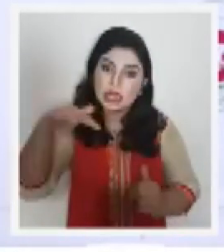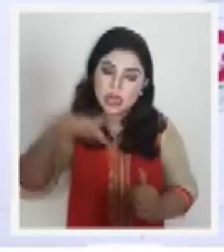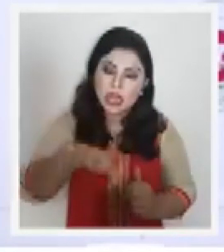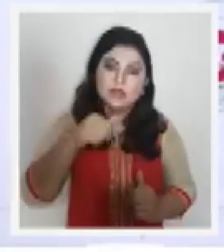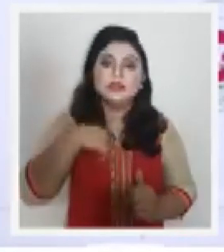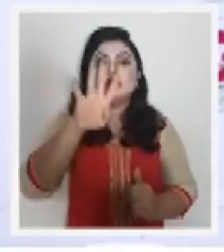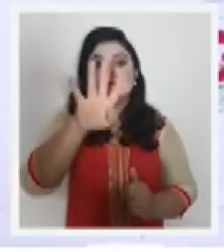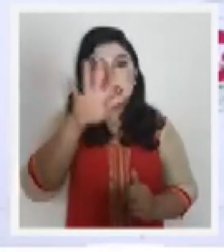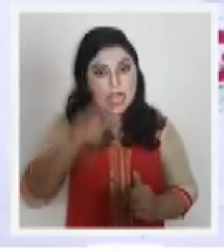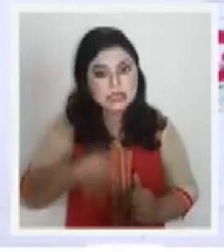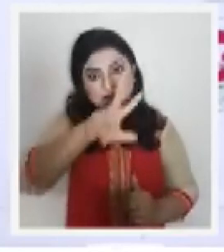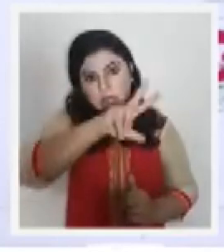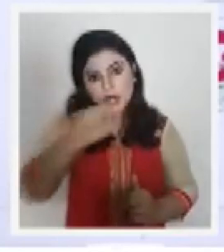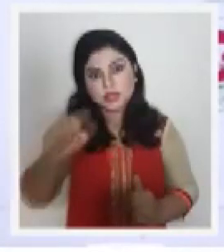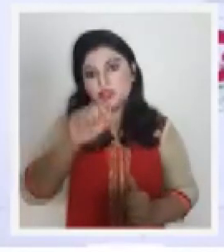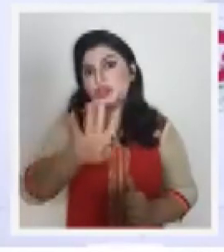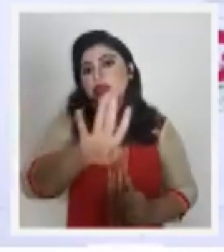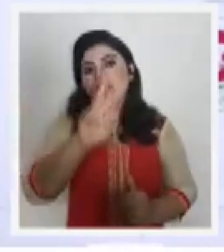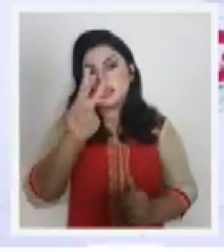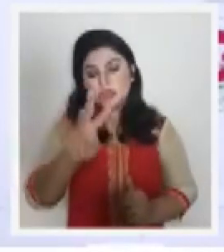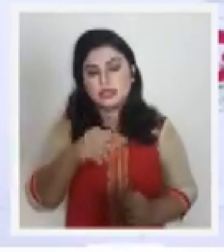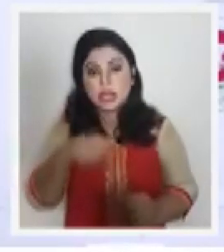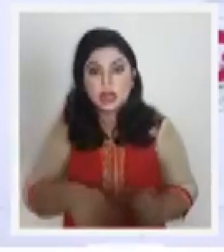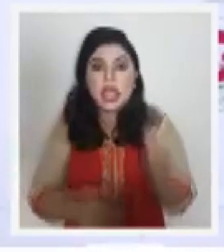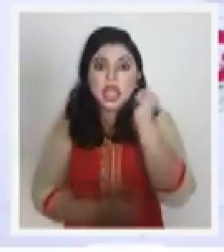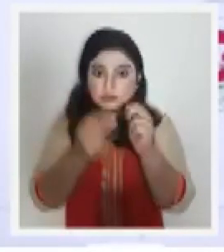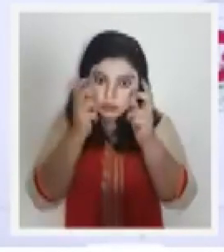4,57,608 জন এবং এ পর্যন্ত কোয়ারেন্টাইন থেকে ছাড়া পেয়েছেন